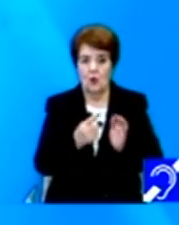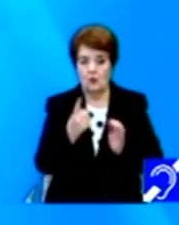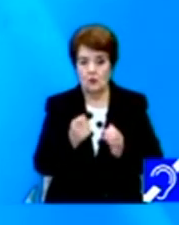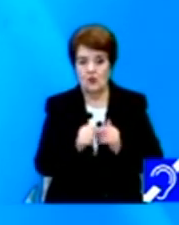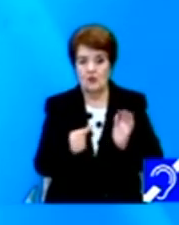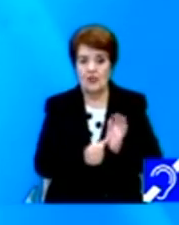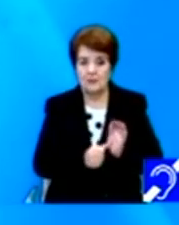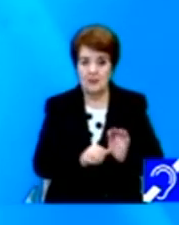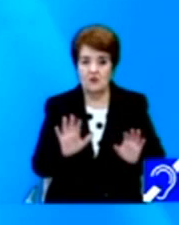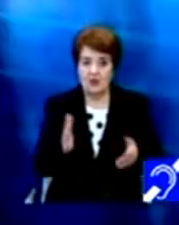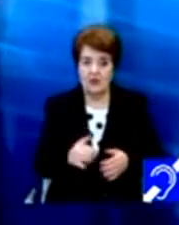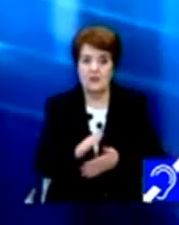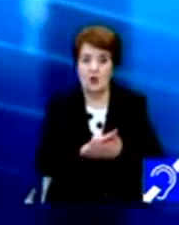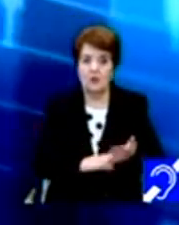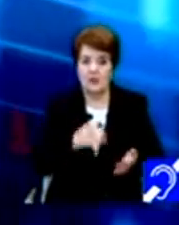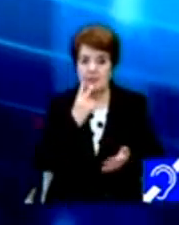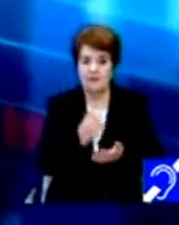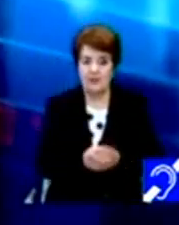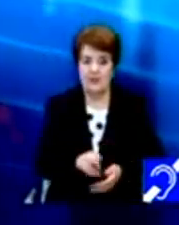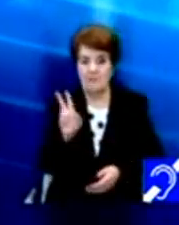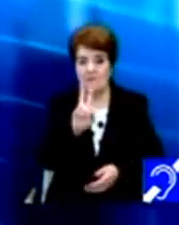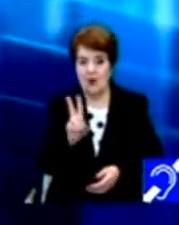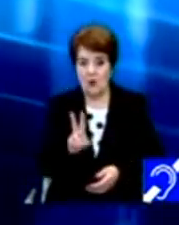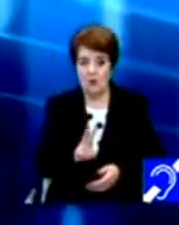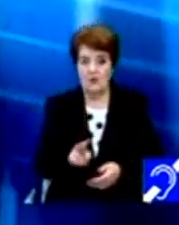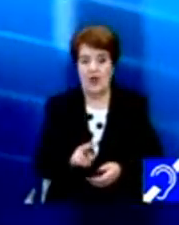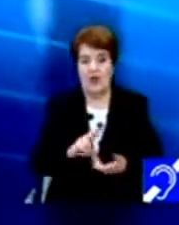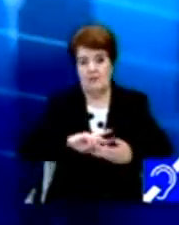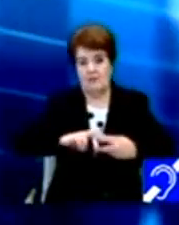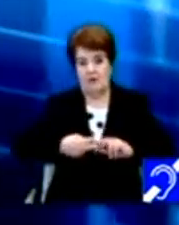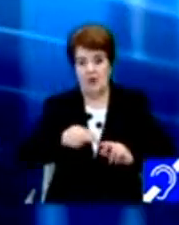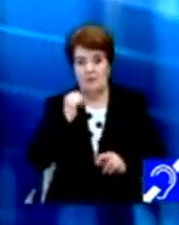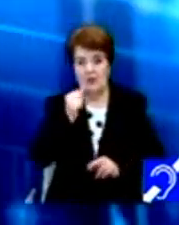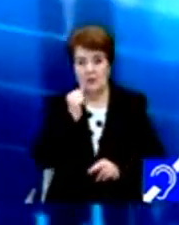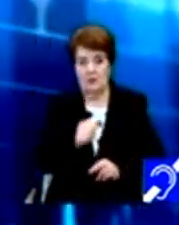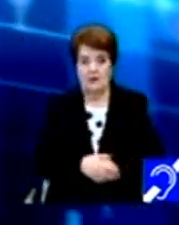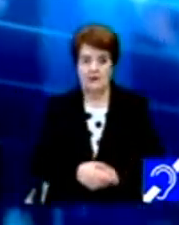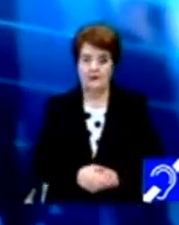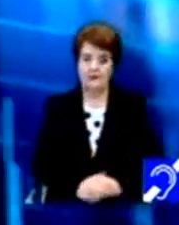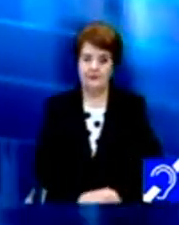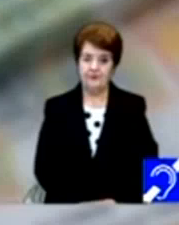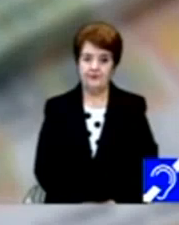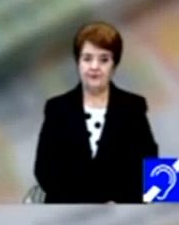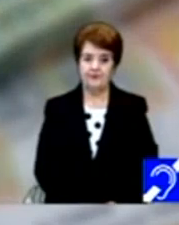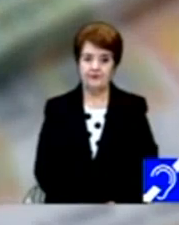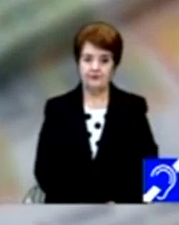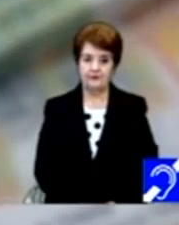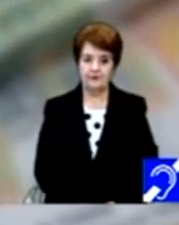1916 cazuri. În continuare să vedem cotațiile valutare stabilite pentru mâine de Banca Națională a Moldovei.